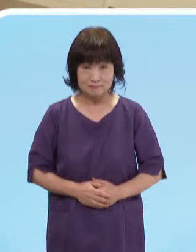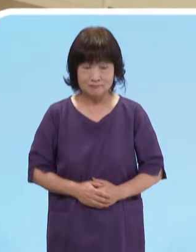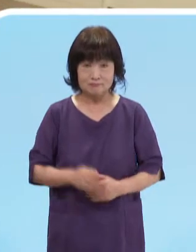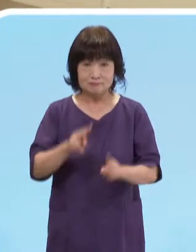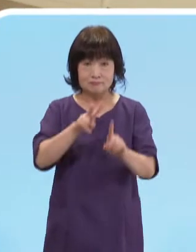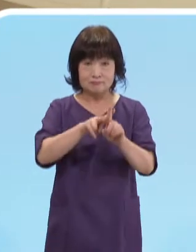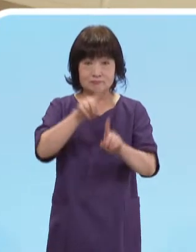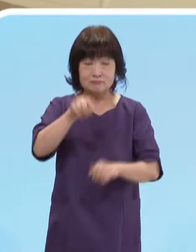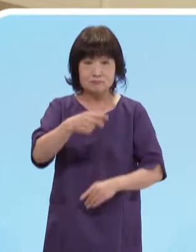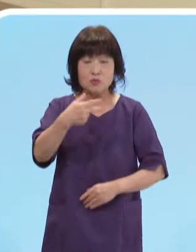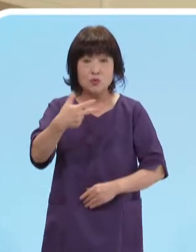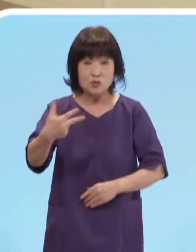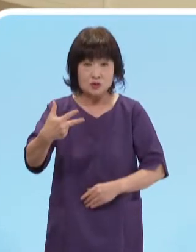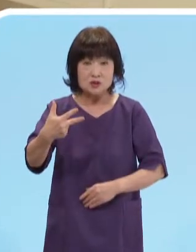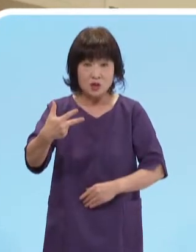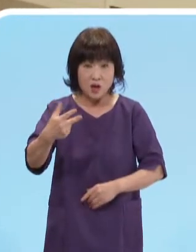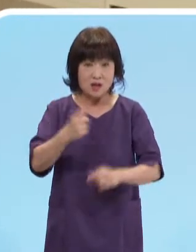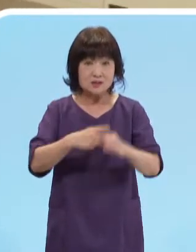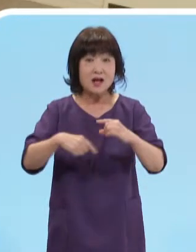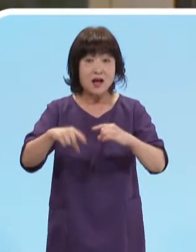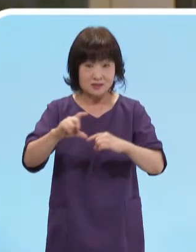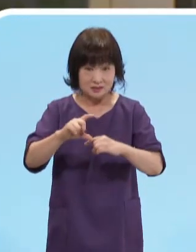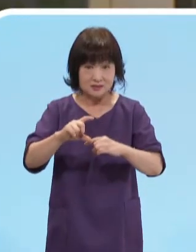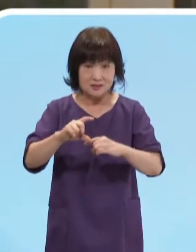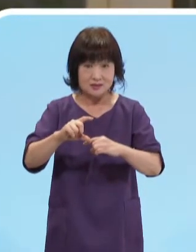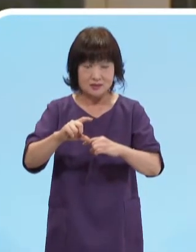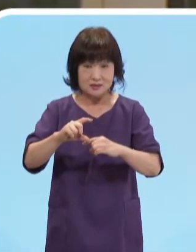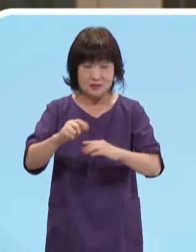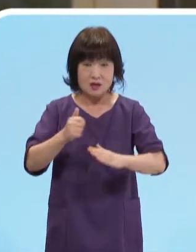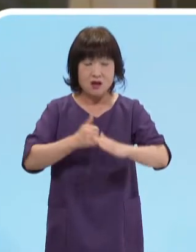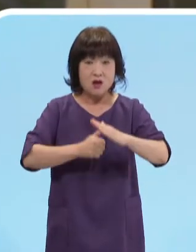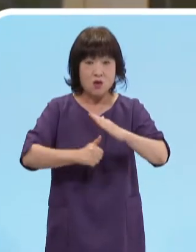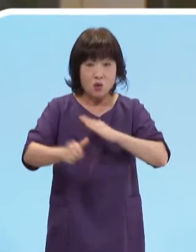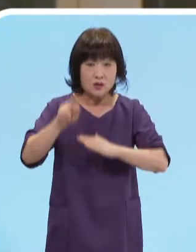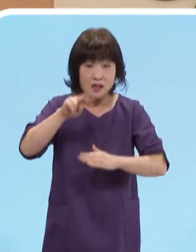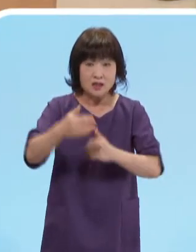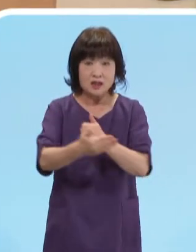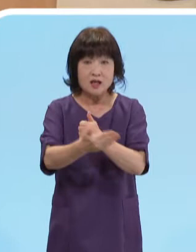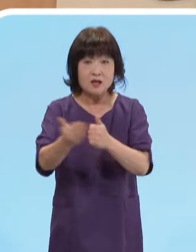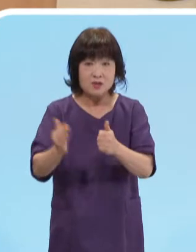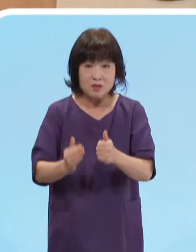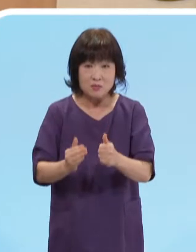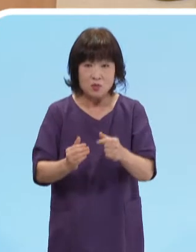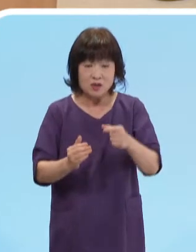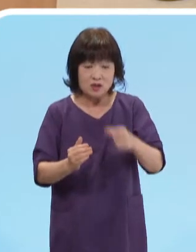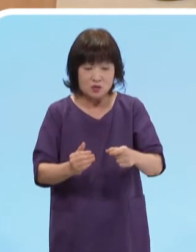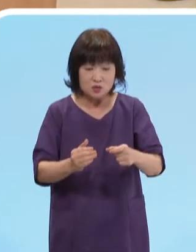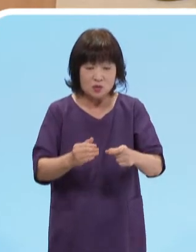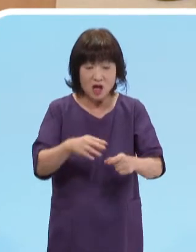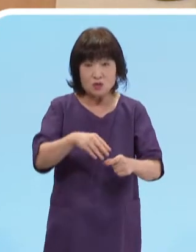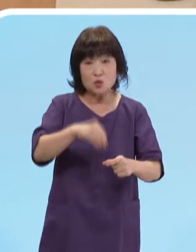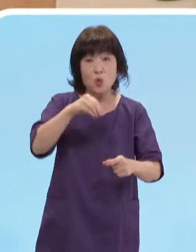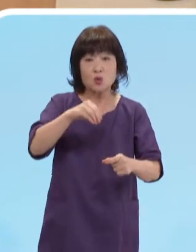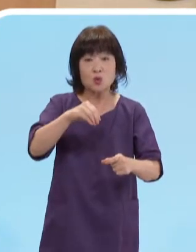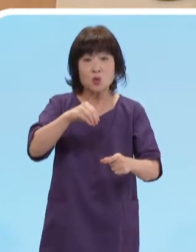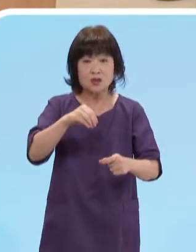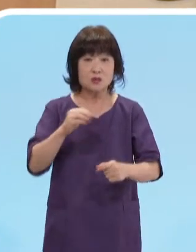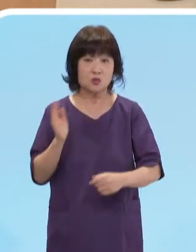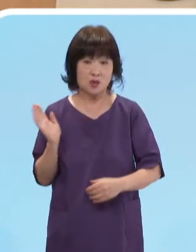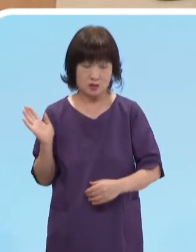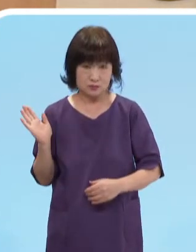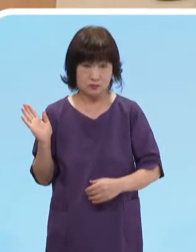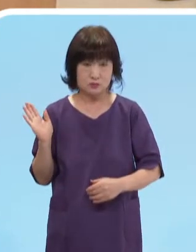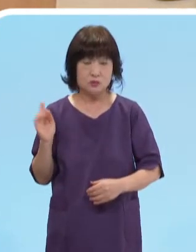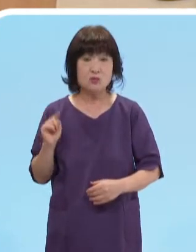さらに小野市では、 こちらお出かけ見守り QR コードシールというのがございます